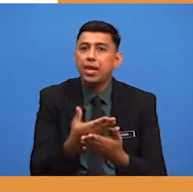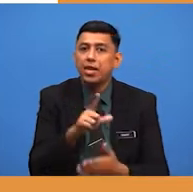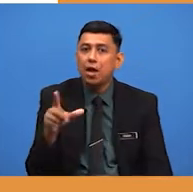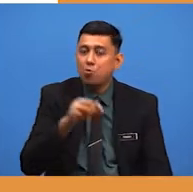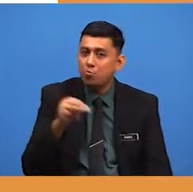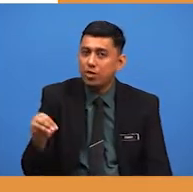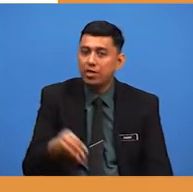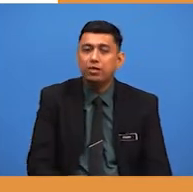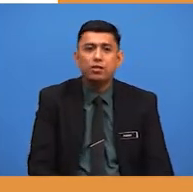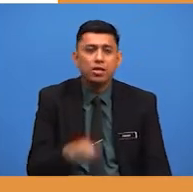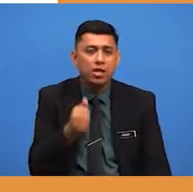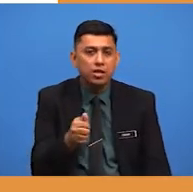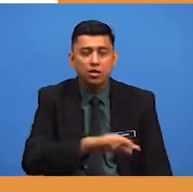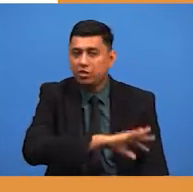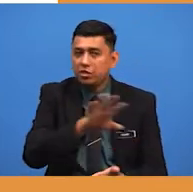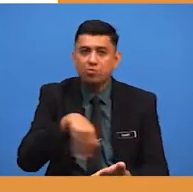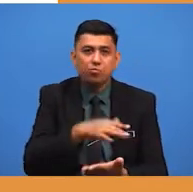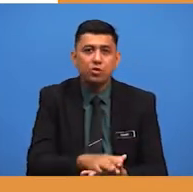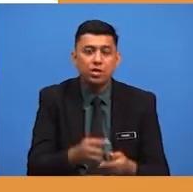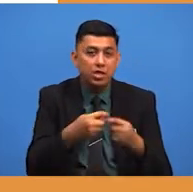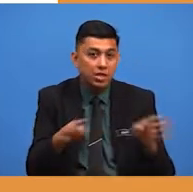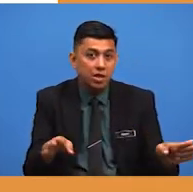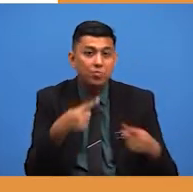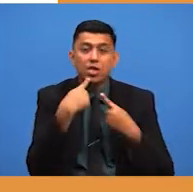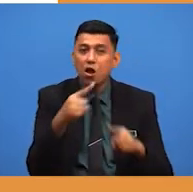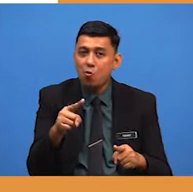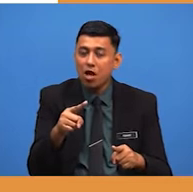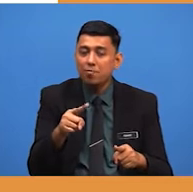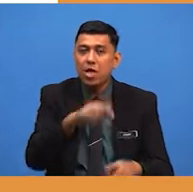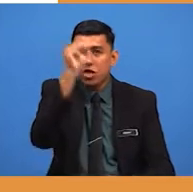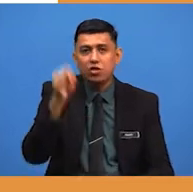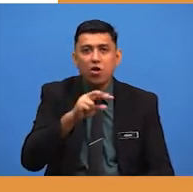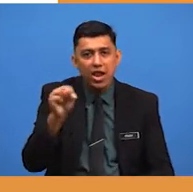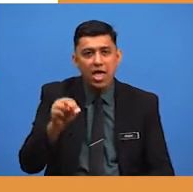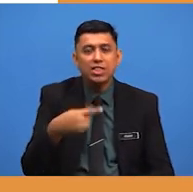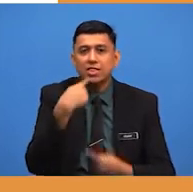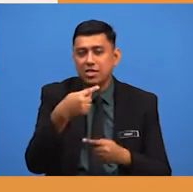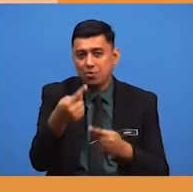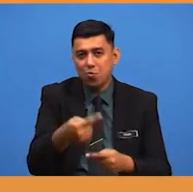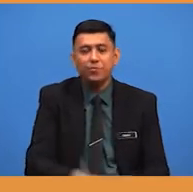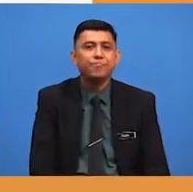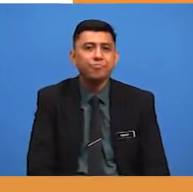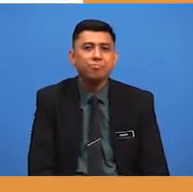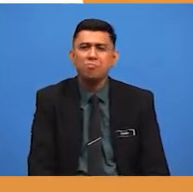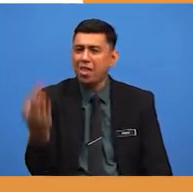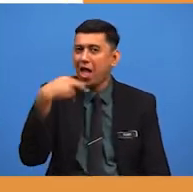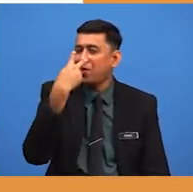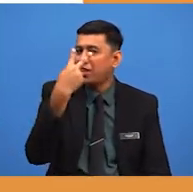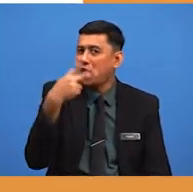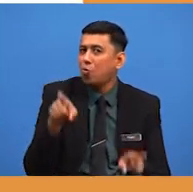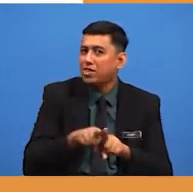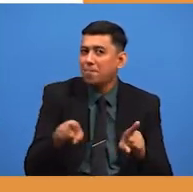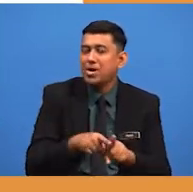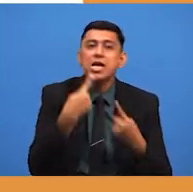Baiklah, murid-murid. Anda semua telah menjawab soalan tersebut? Mari kita semak